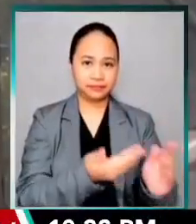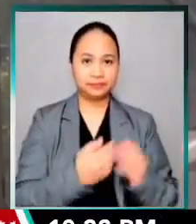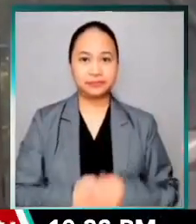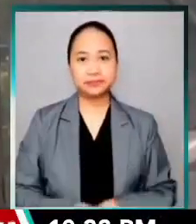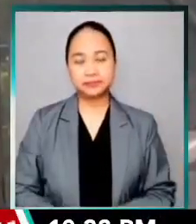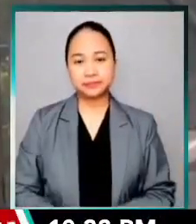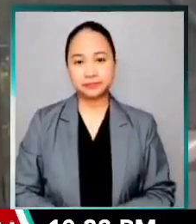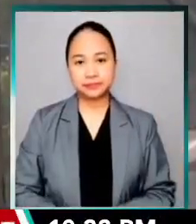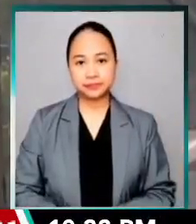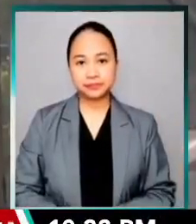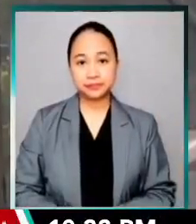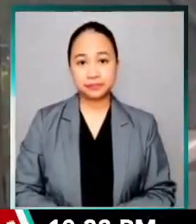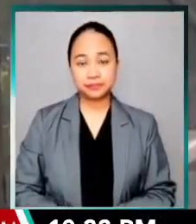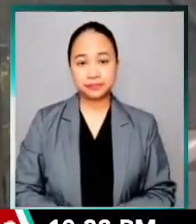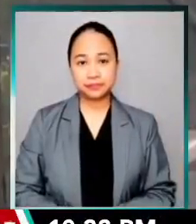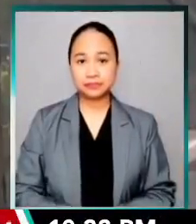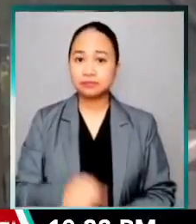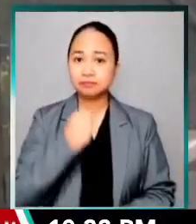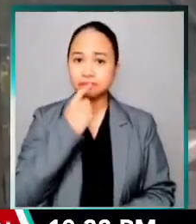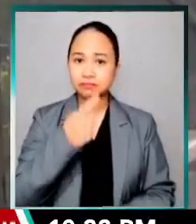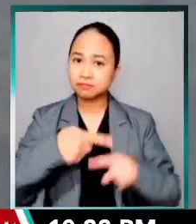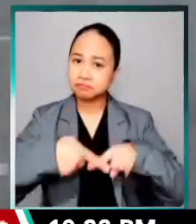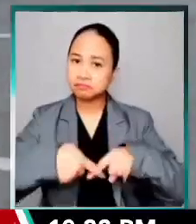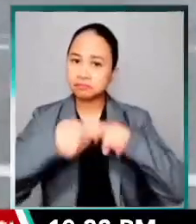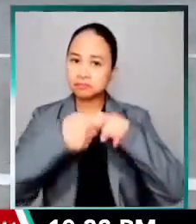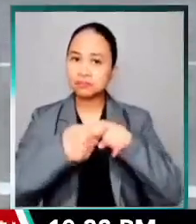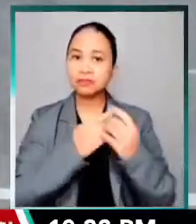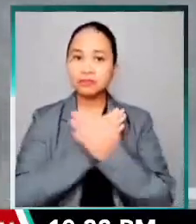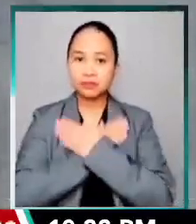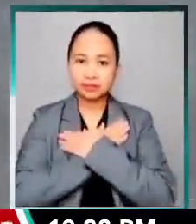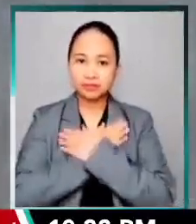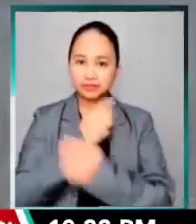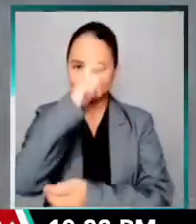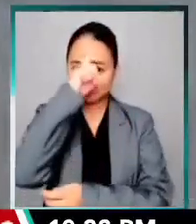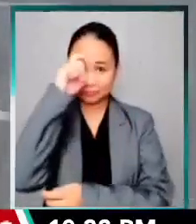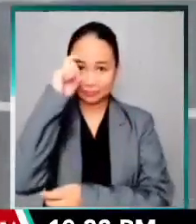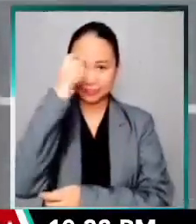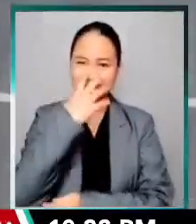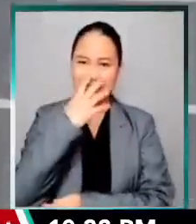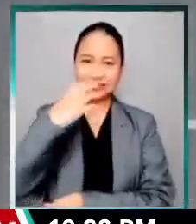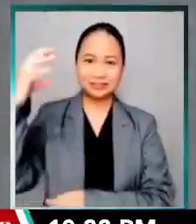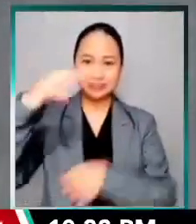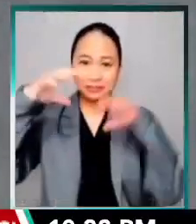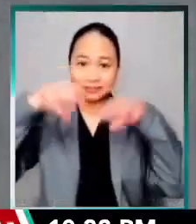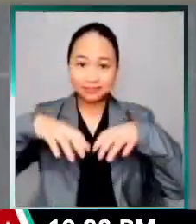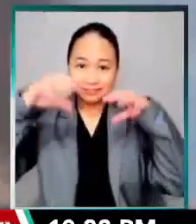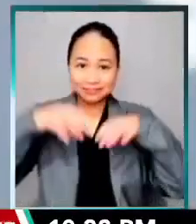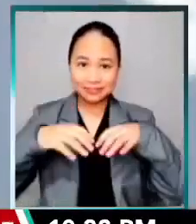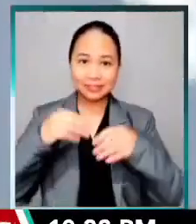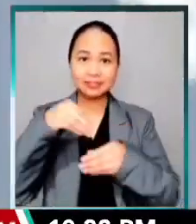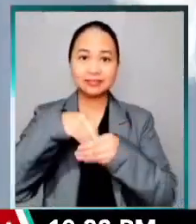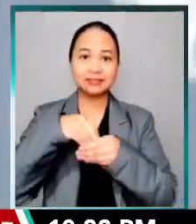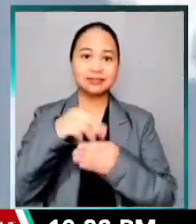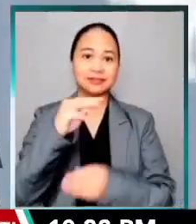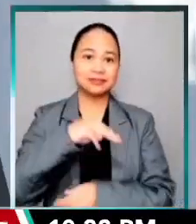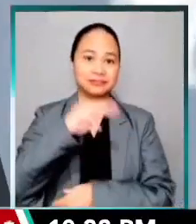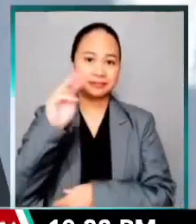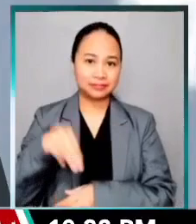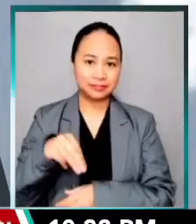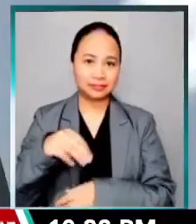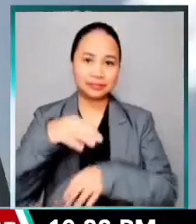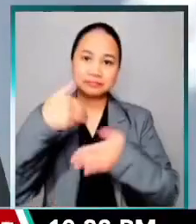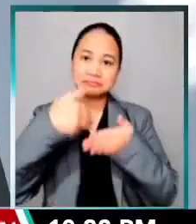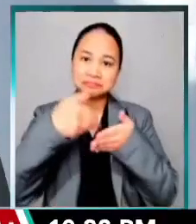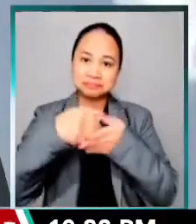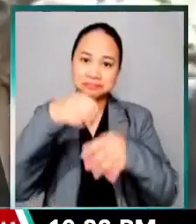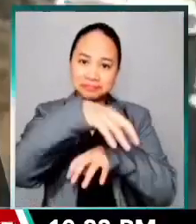Tila pansamantalang pahinga mula sa mainit na panahon ang panakanakang ulan sa Metro Manila at Karatig Provincia. Pero sa ibang lugar, nasa